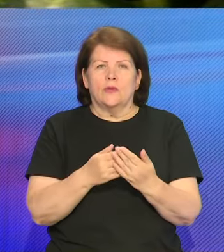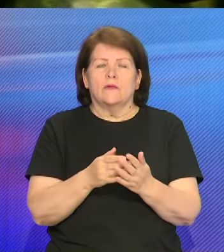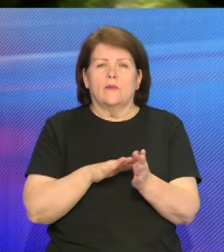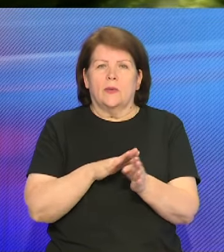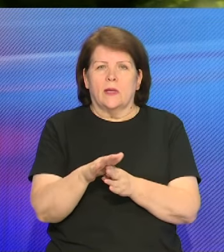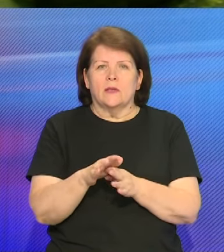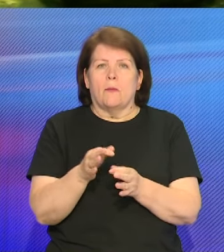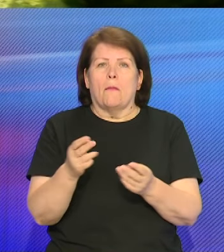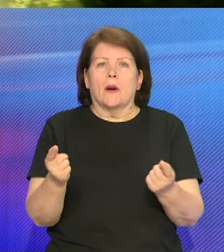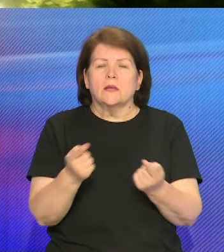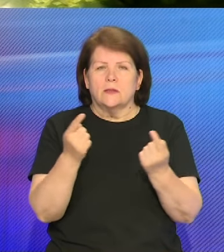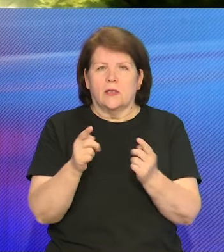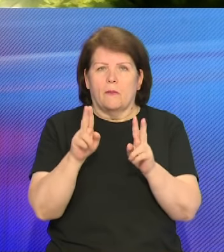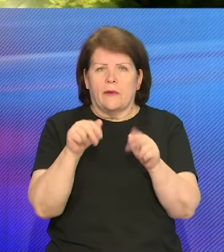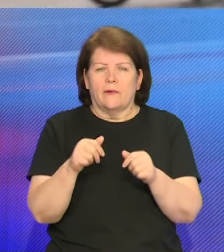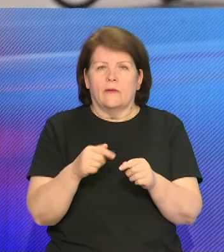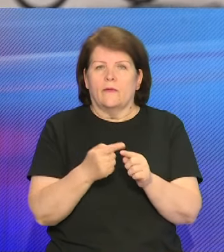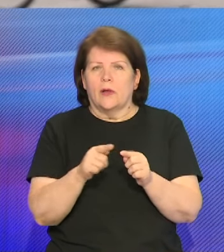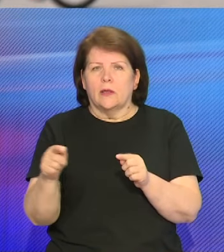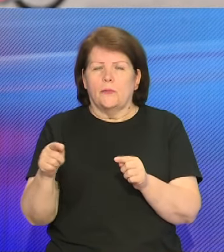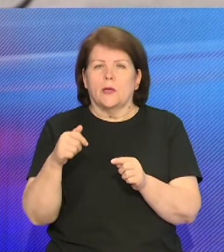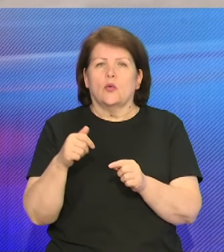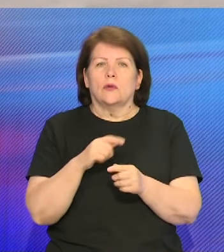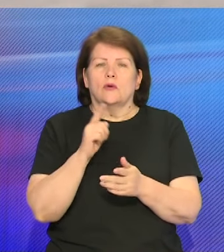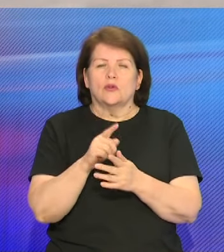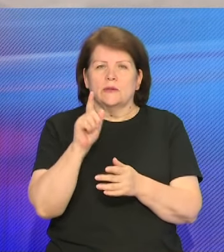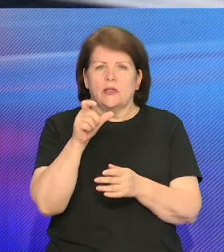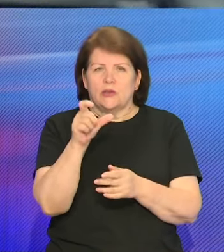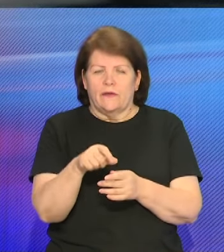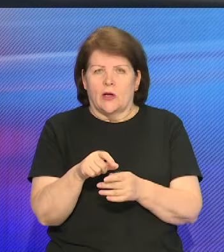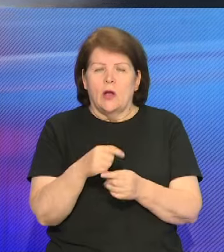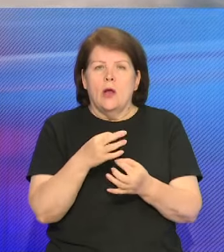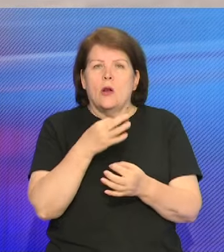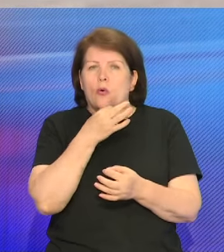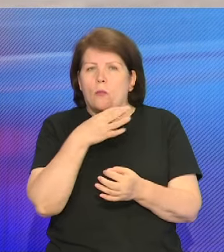правілаў. В этот период нужно знать, что любая растеневодческая продукция содержит